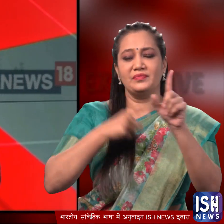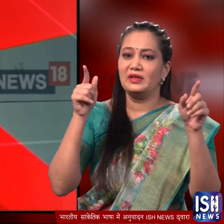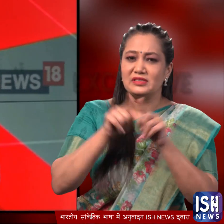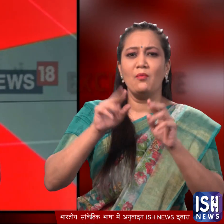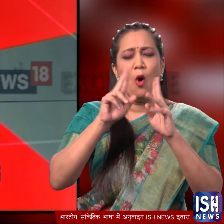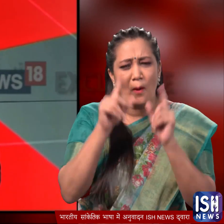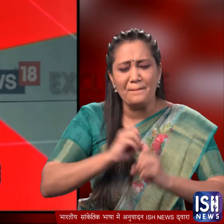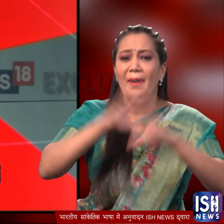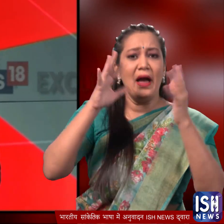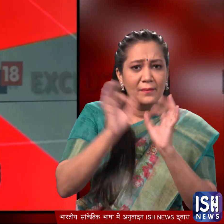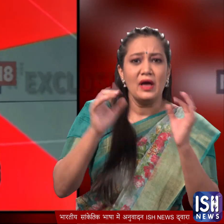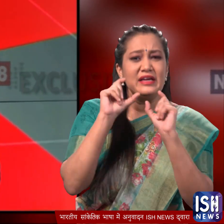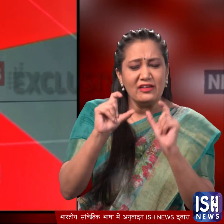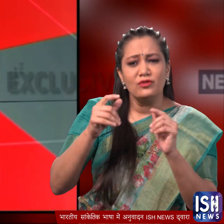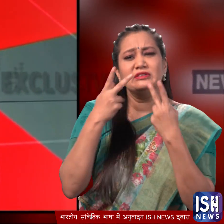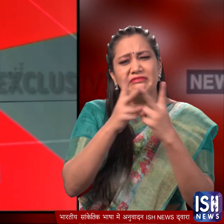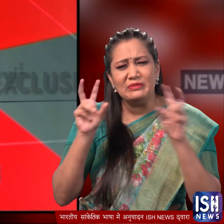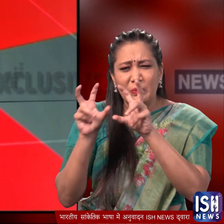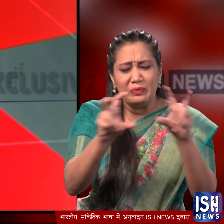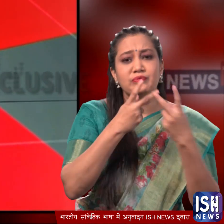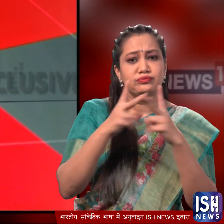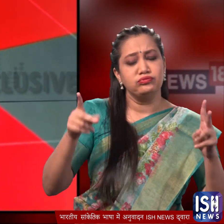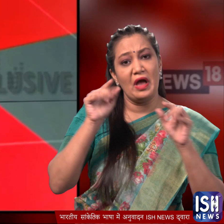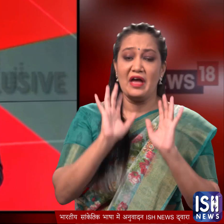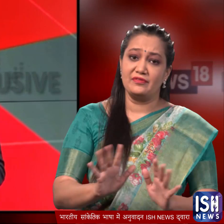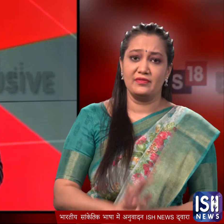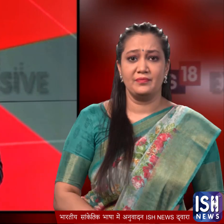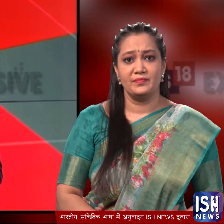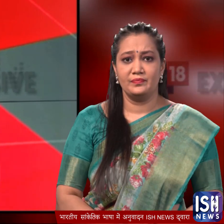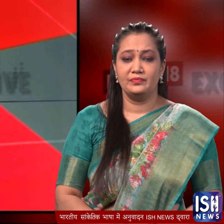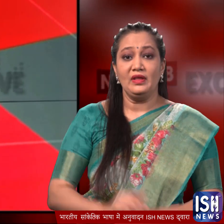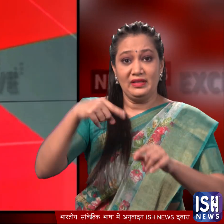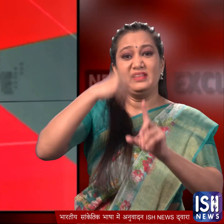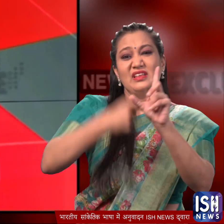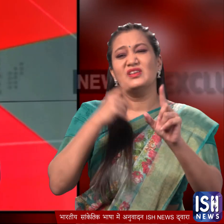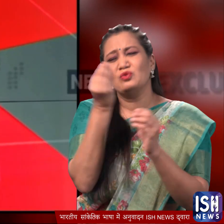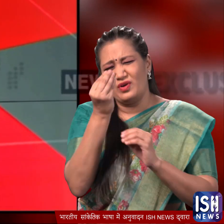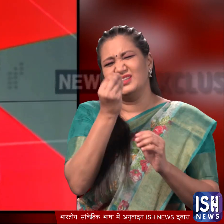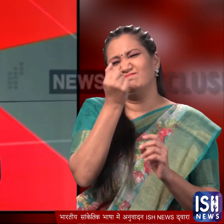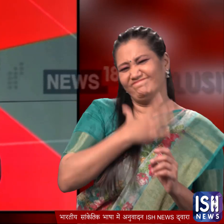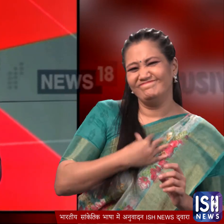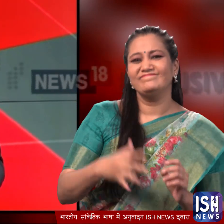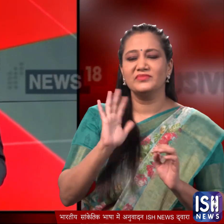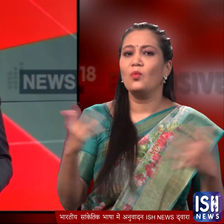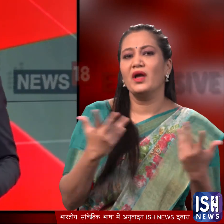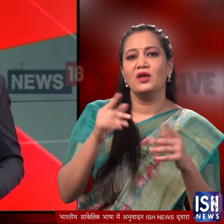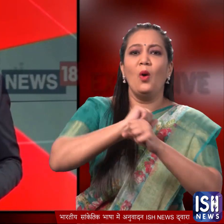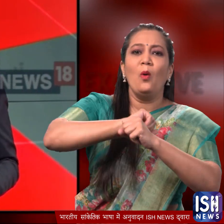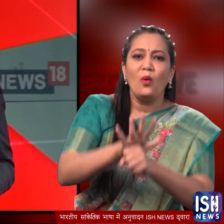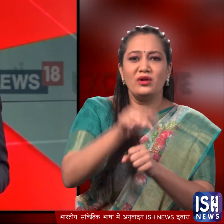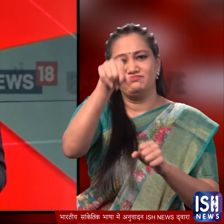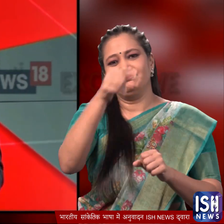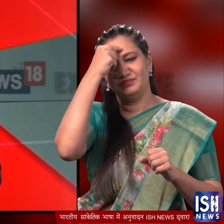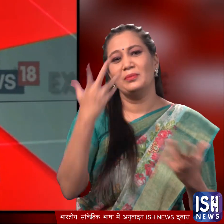सेंधमारी नहीं हो सकती, इसका भरोसा दिलाने के लिए सुरक्षा इंतजाम की ये छोटी सी झलक ही काफी है। हालांकि इस साल हम लोगों को थोड़ा मायूस होना पड़ेगा